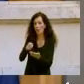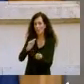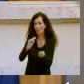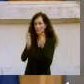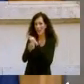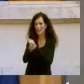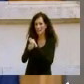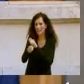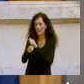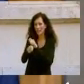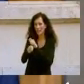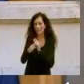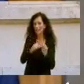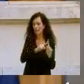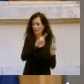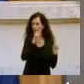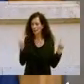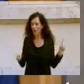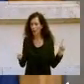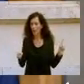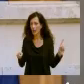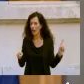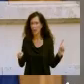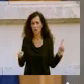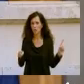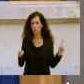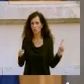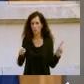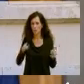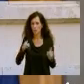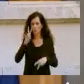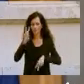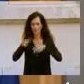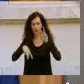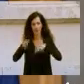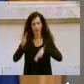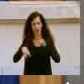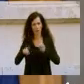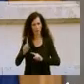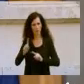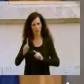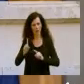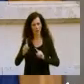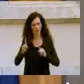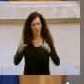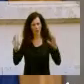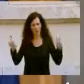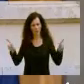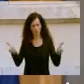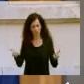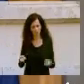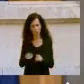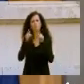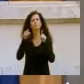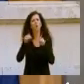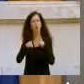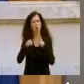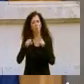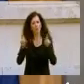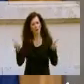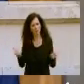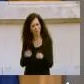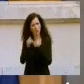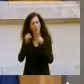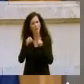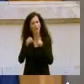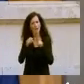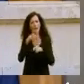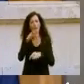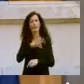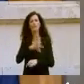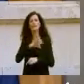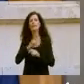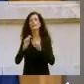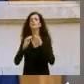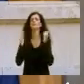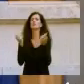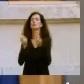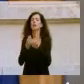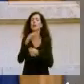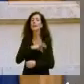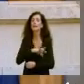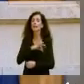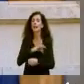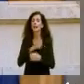considerate diciamo compatibili con quello che è l'interesse generale interesse della